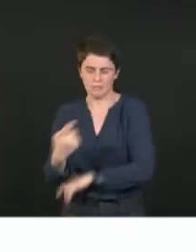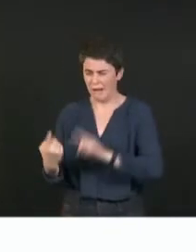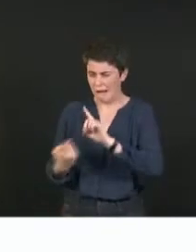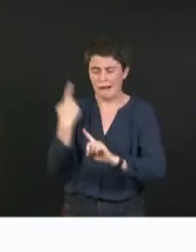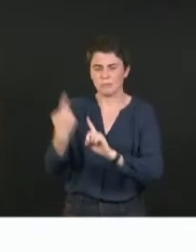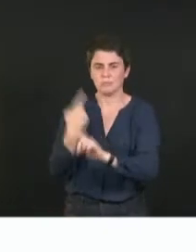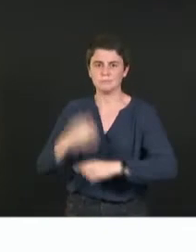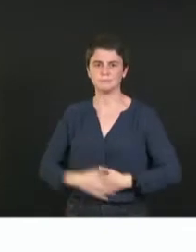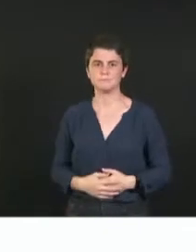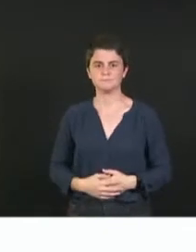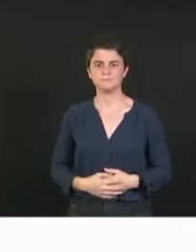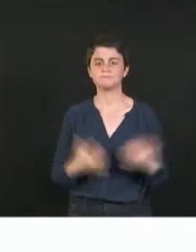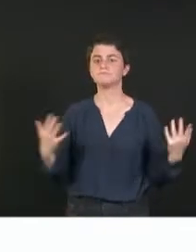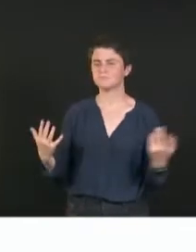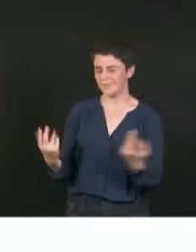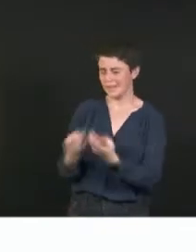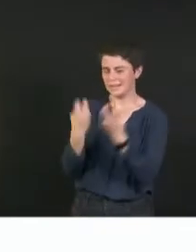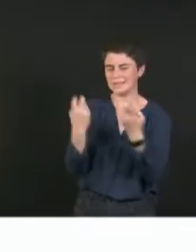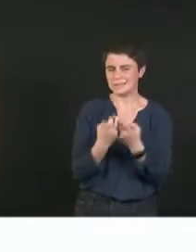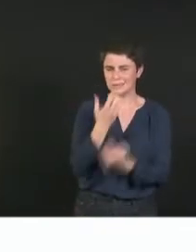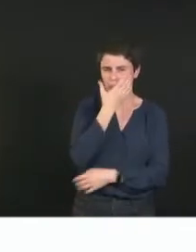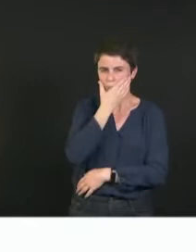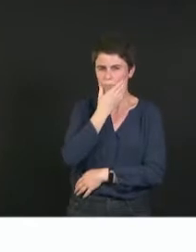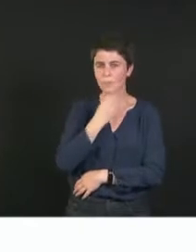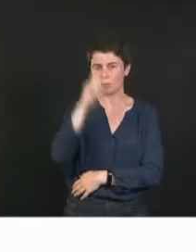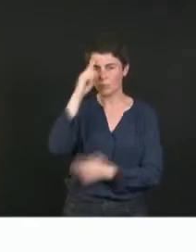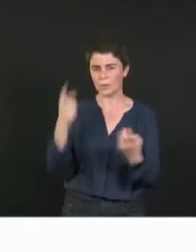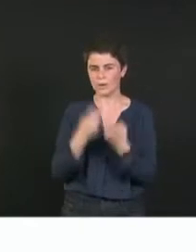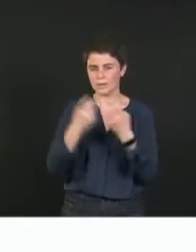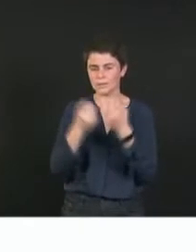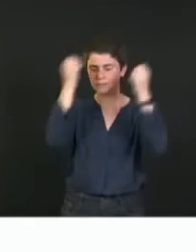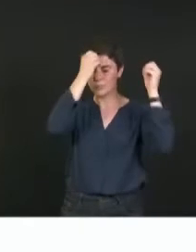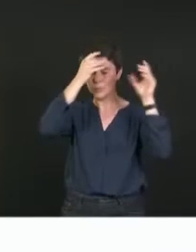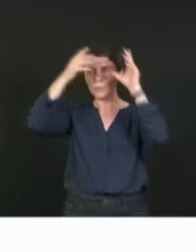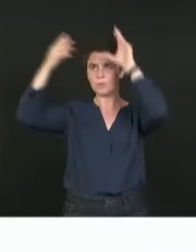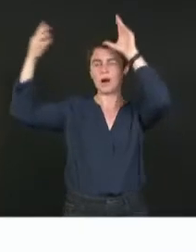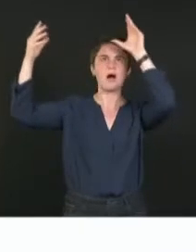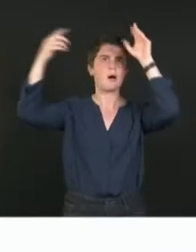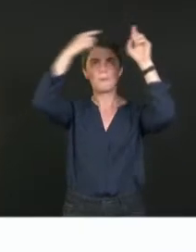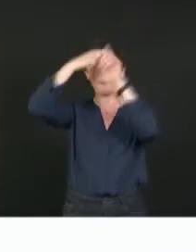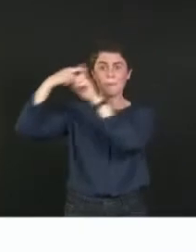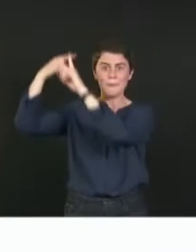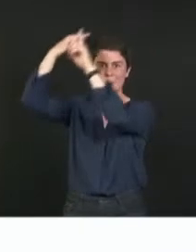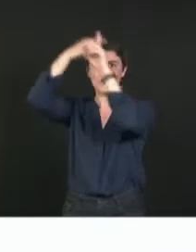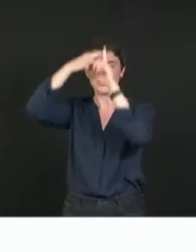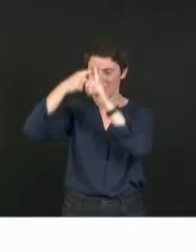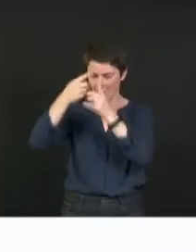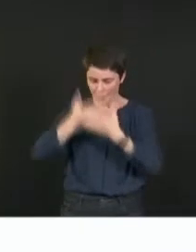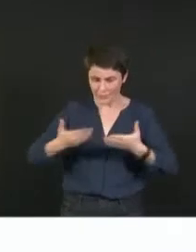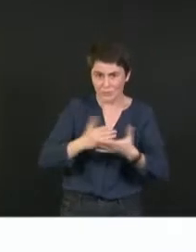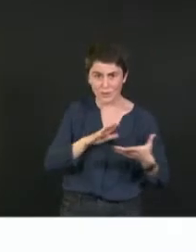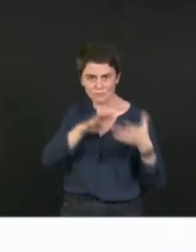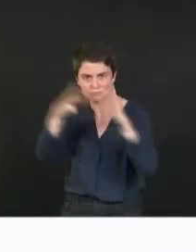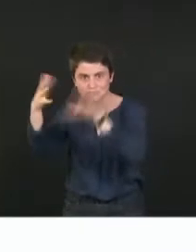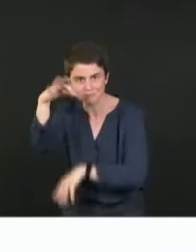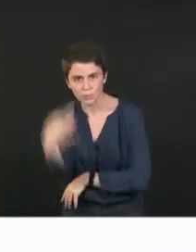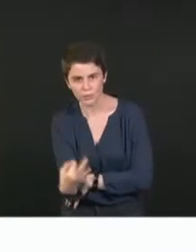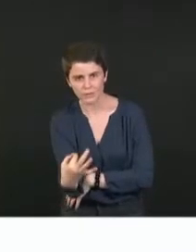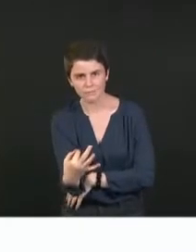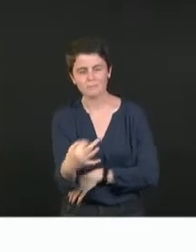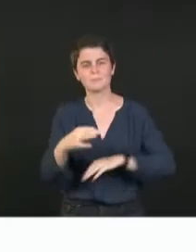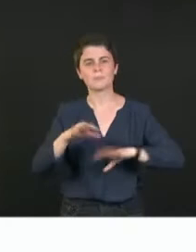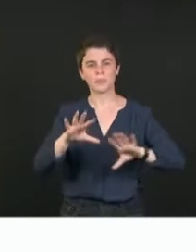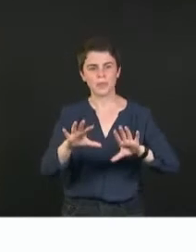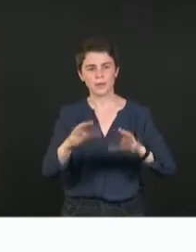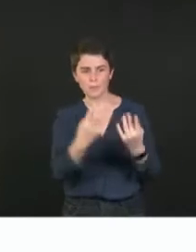de beaux exemples. C'est bien les exemples parce qu'on se dit waouh, ça permet d'être positif, les choses avancent. Mais j'aimerais, avant d'ouvrir